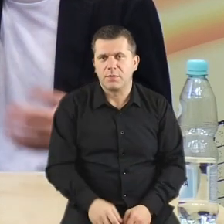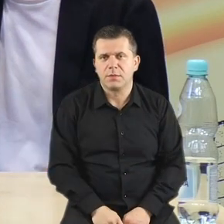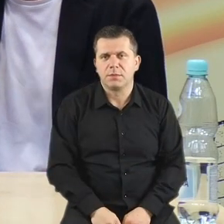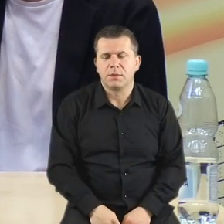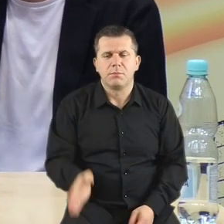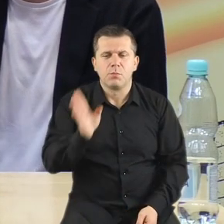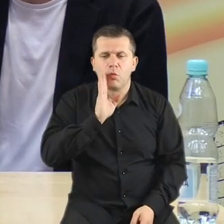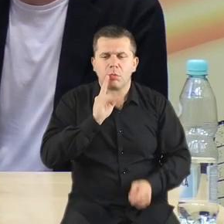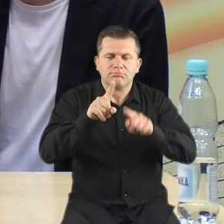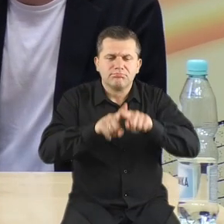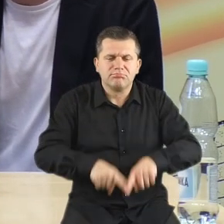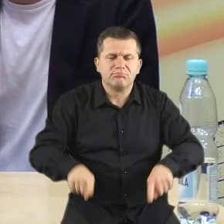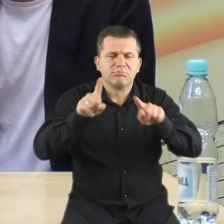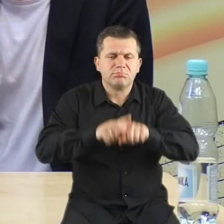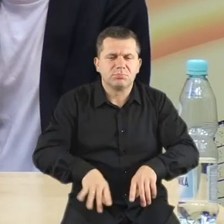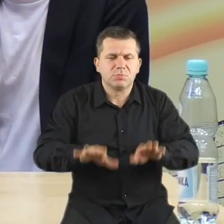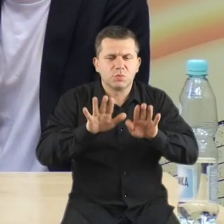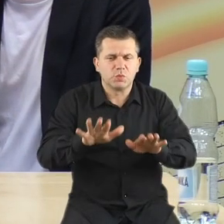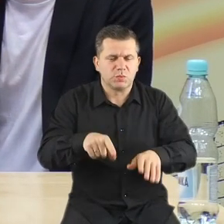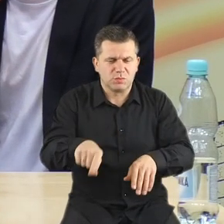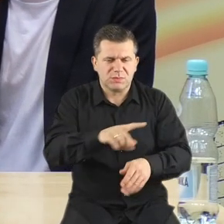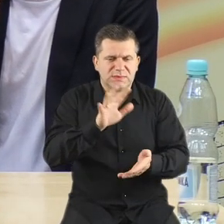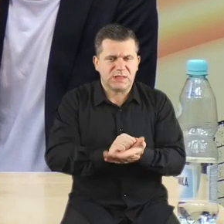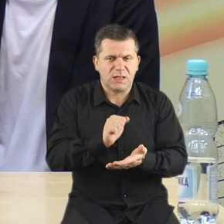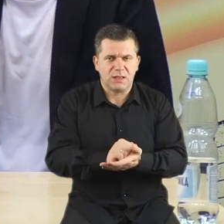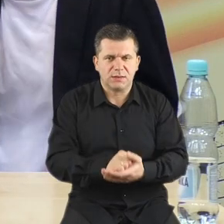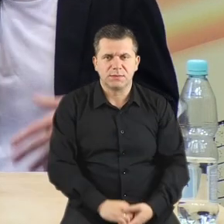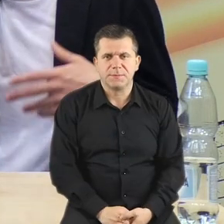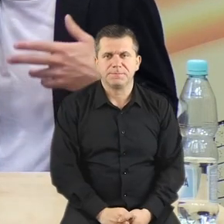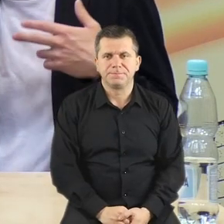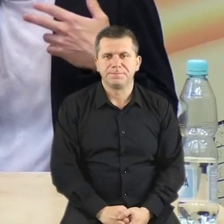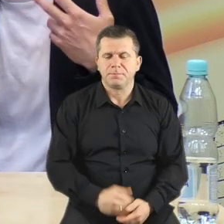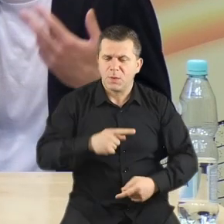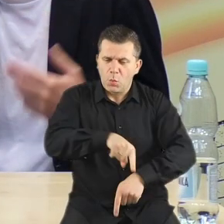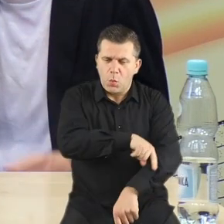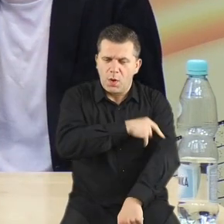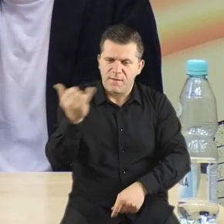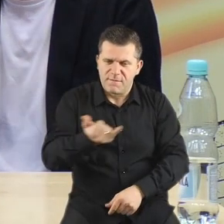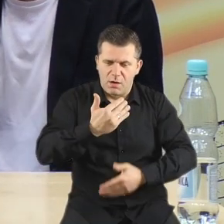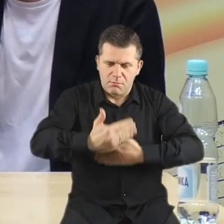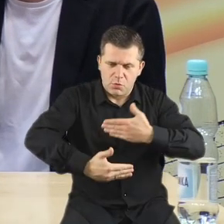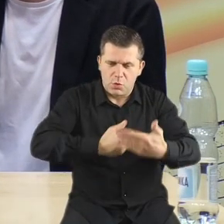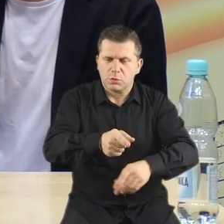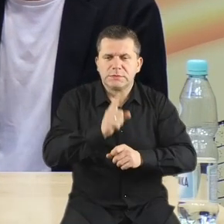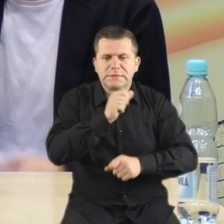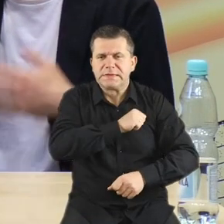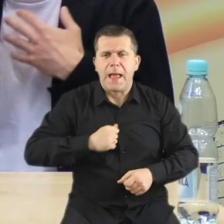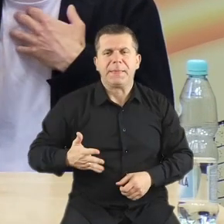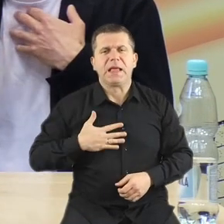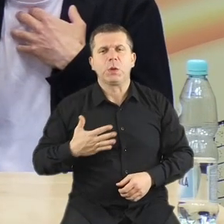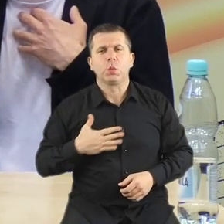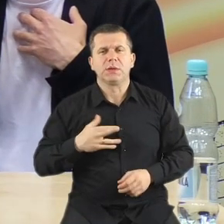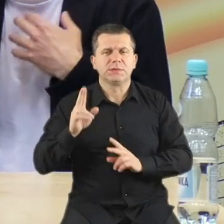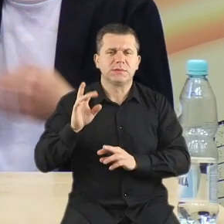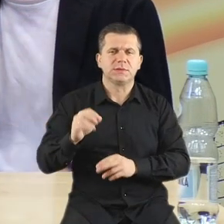powiedziałem, mozolne zajęcie, ale nie... Proces po prostu. Proces, ale on jest bardziej intuicyjny, wydaje mi się, przynajmniej w